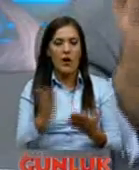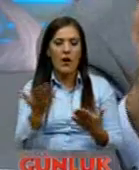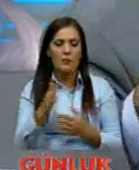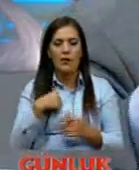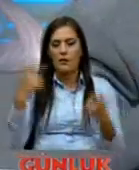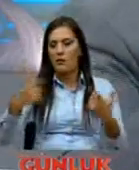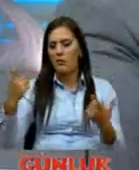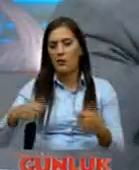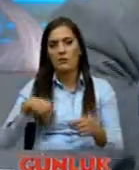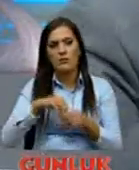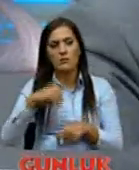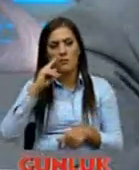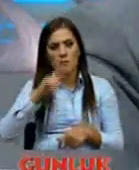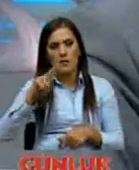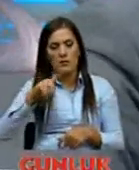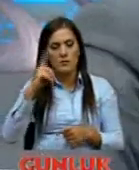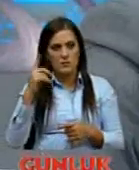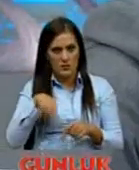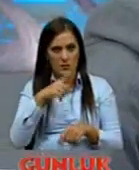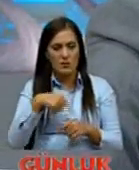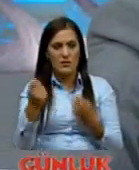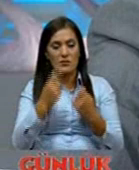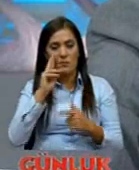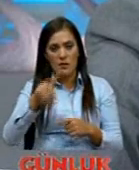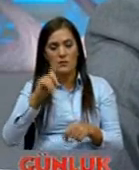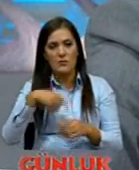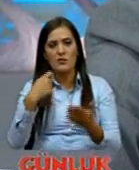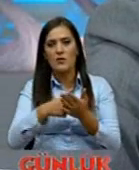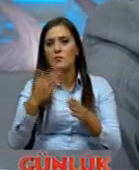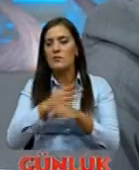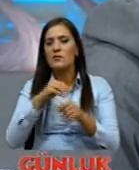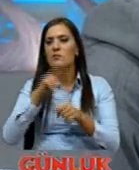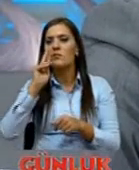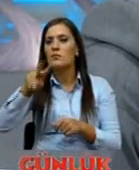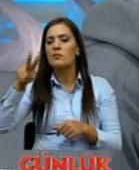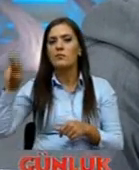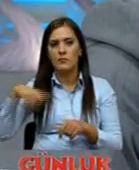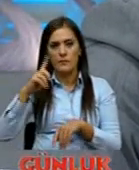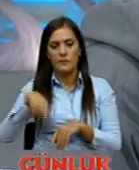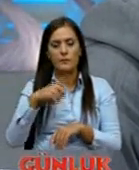Ama ortama baktığımızda, yani işleve baktığımızda, dışarıya, çarşıya, pazara baktığımızda